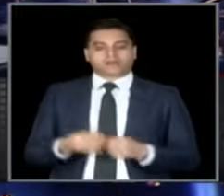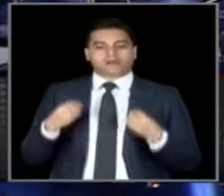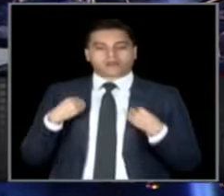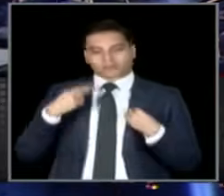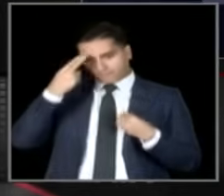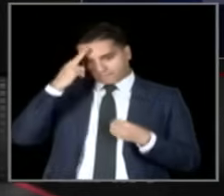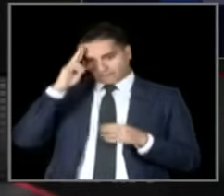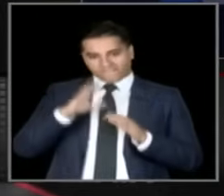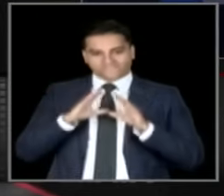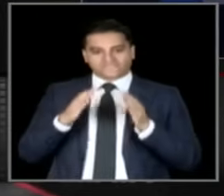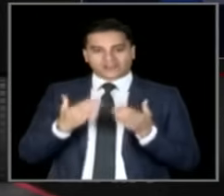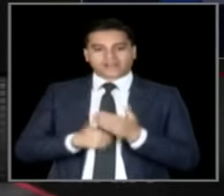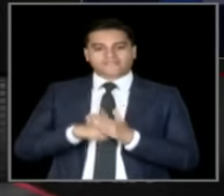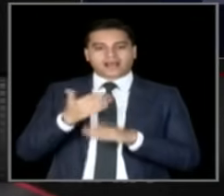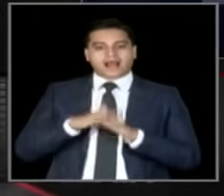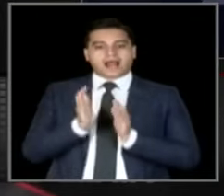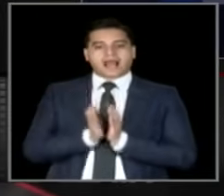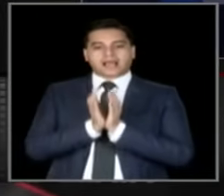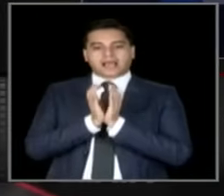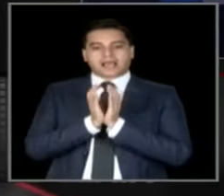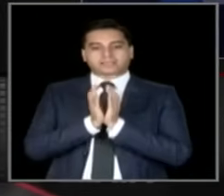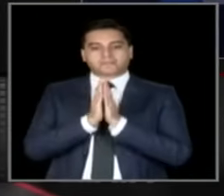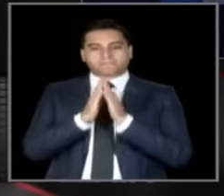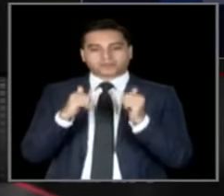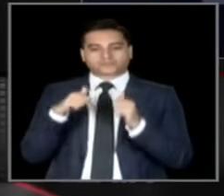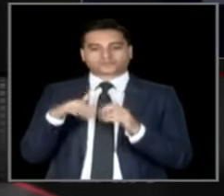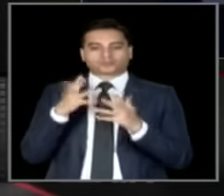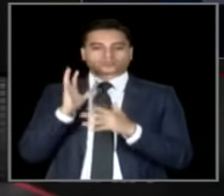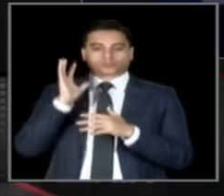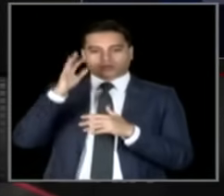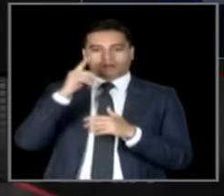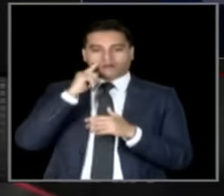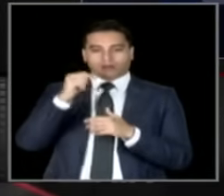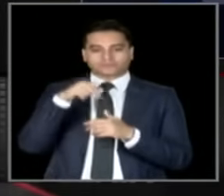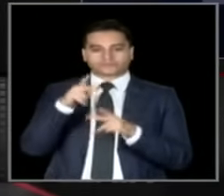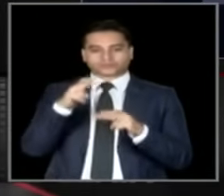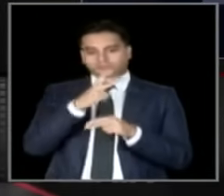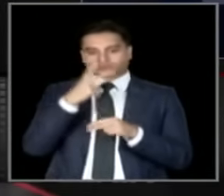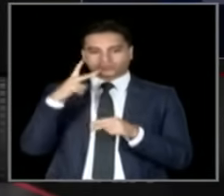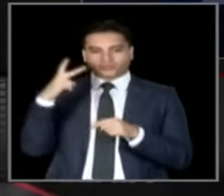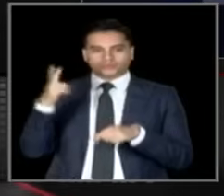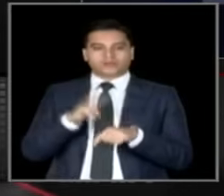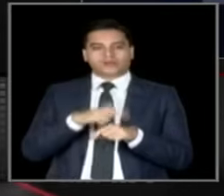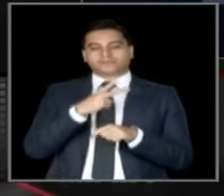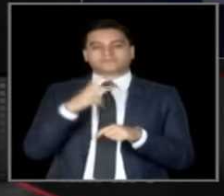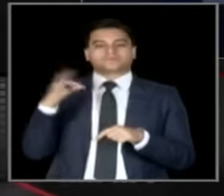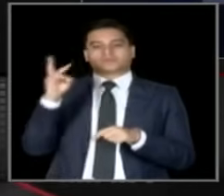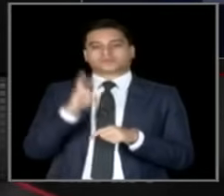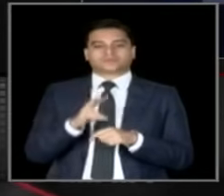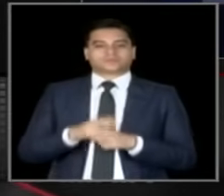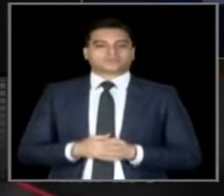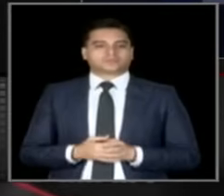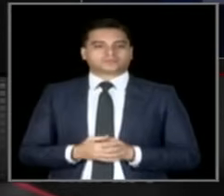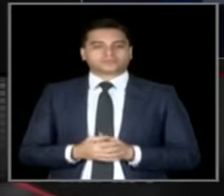رياضة، ما هو الفريق الفائز بكأس مصر للكرة الطائرة رجال موسم